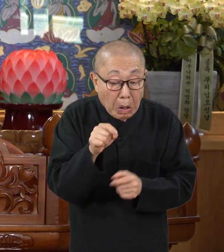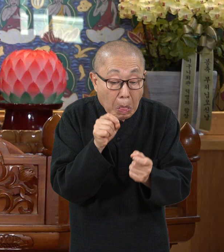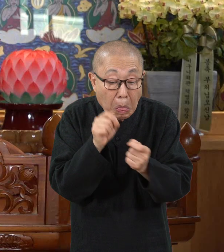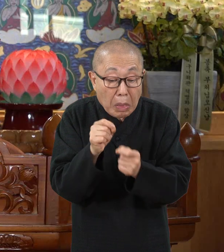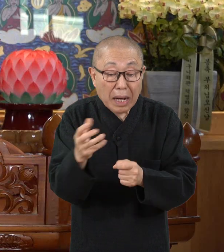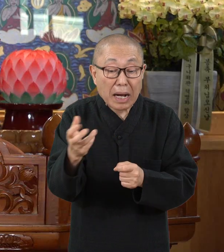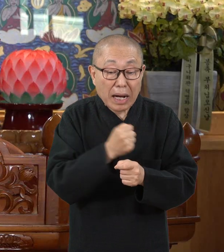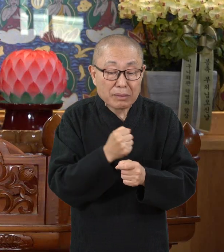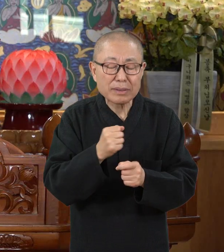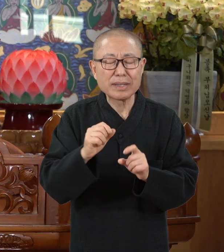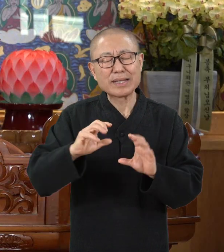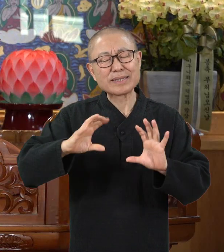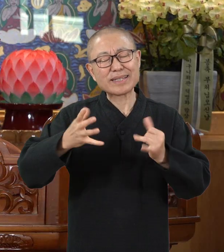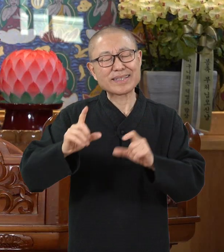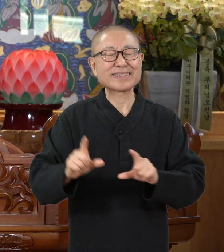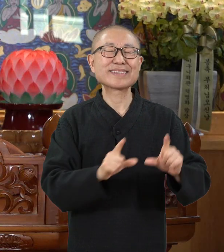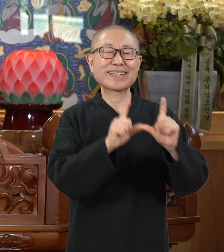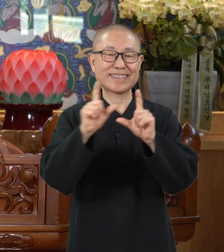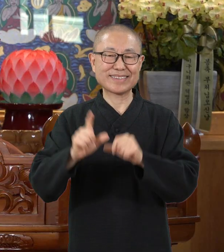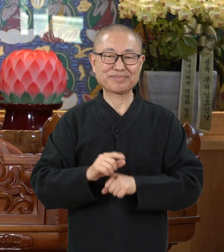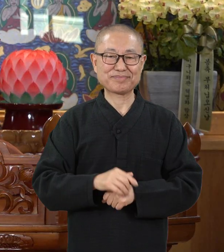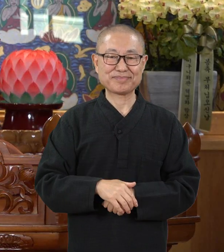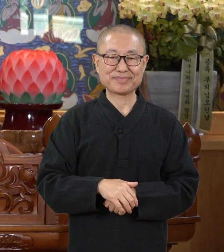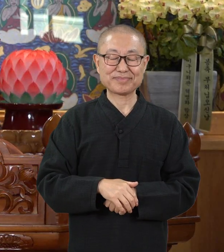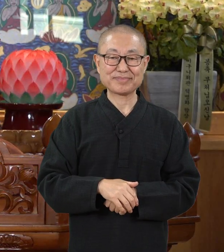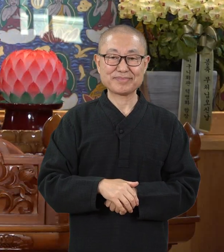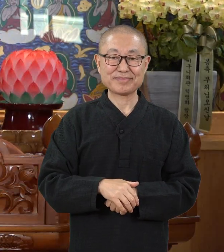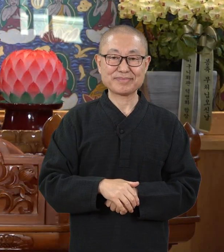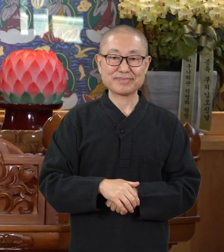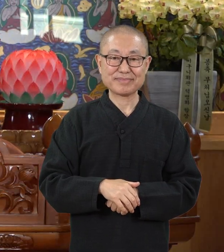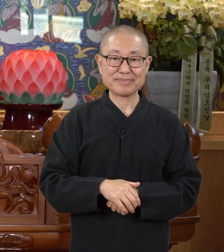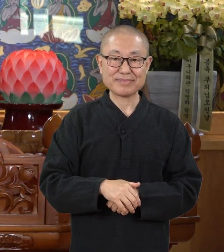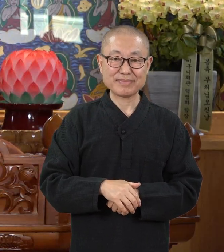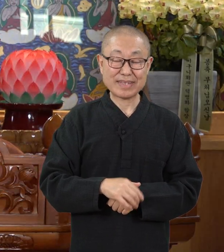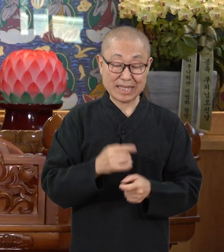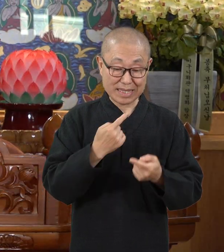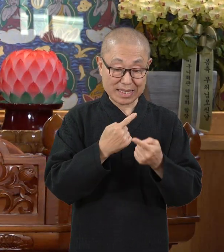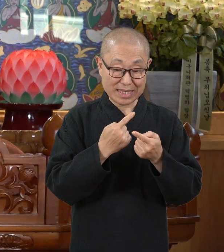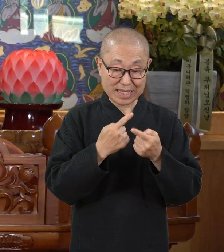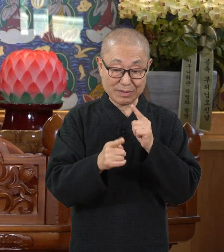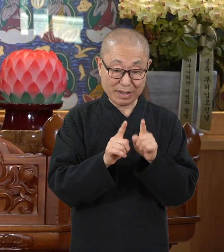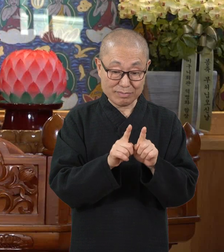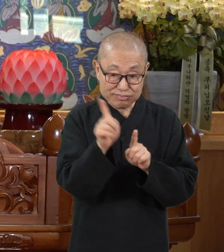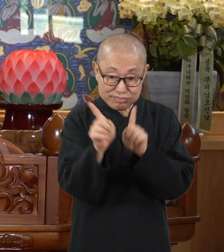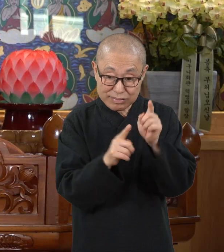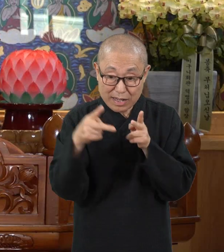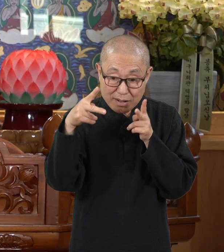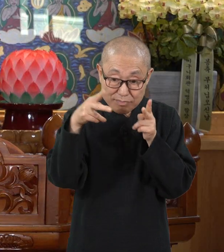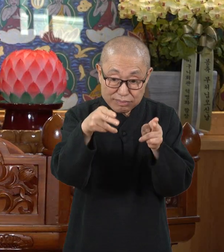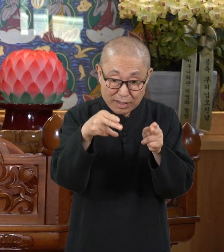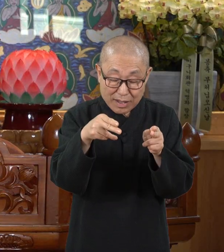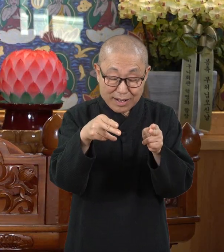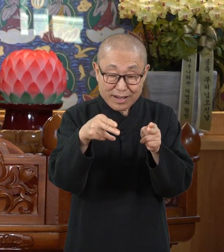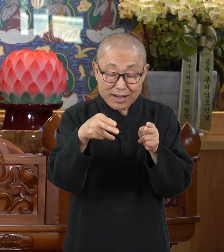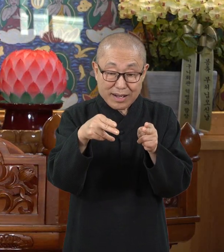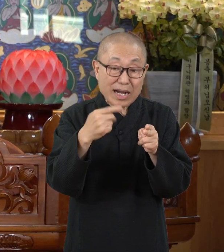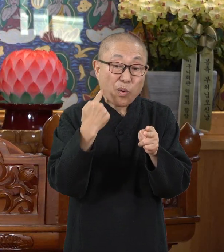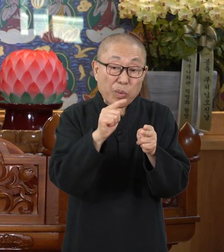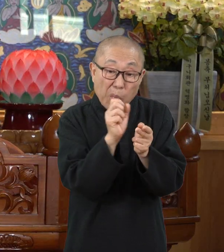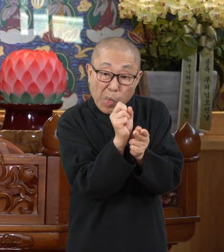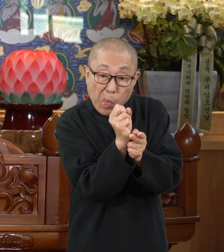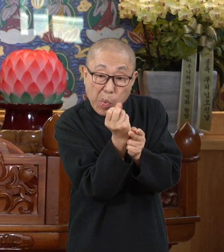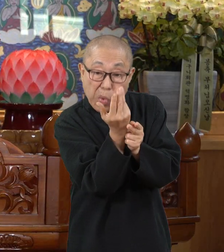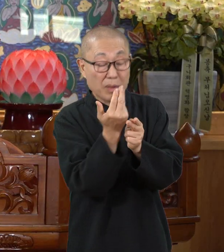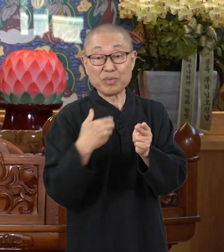보이는 걸 가지고 이 세상을 사는 거예요. 그 한 뼘 거기에서 노란 꽃이 나올 줄 저는 정말